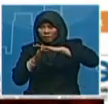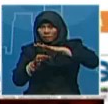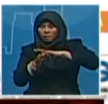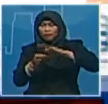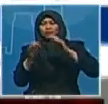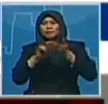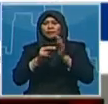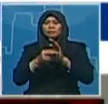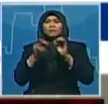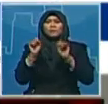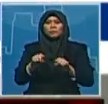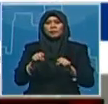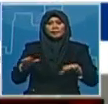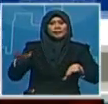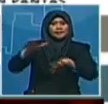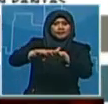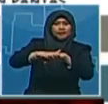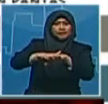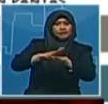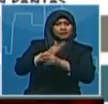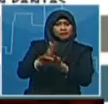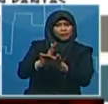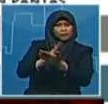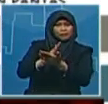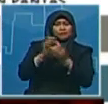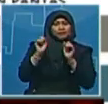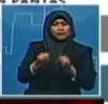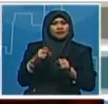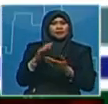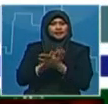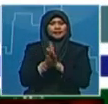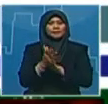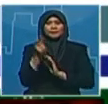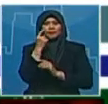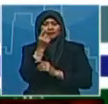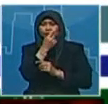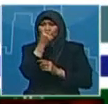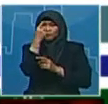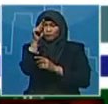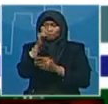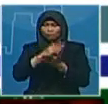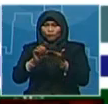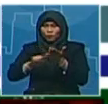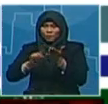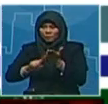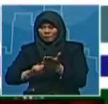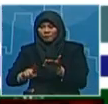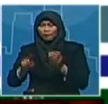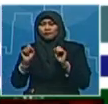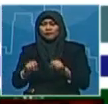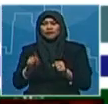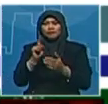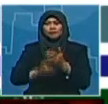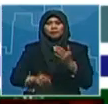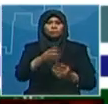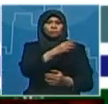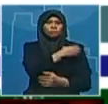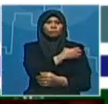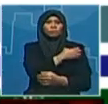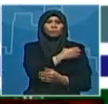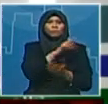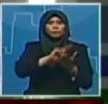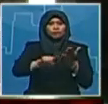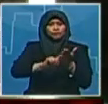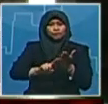sebelum ditampal kekal. Jadi kita boleh menjadi mata-mata dan bertindak balas bagi memperkasa apa juga komitmen yang